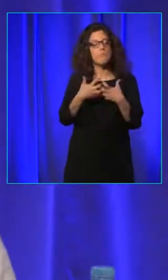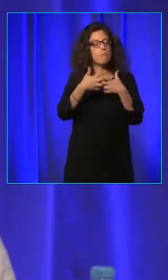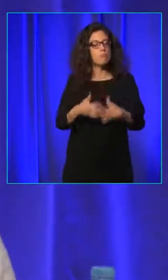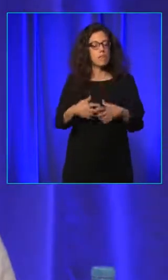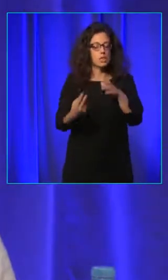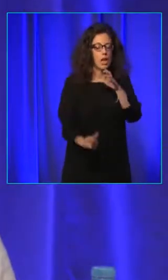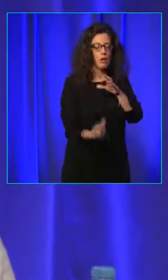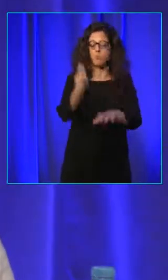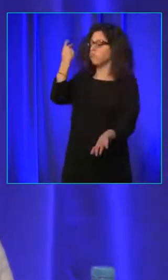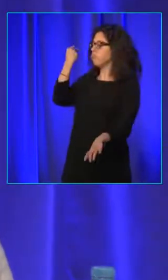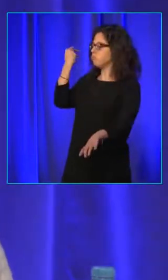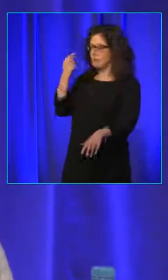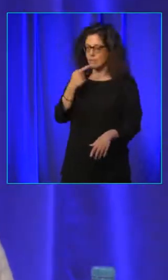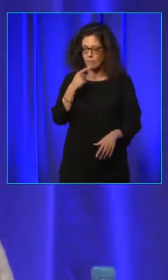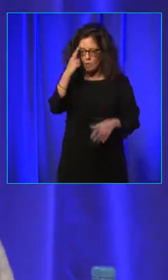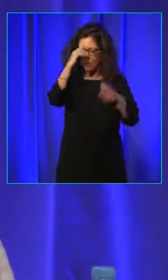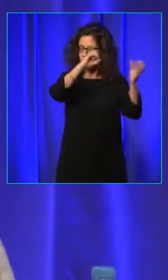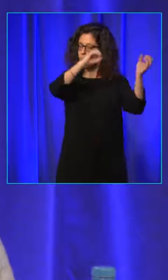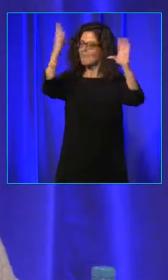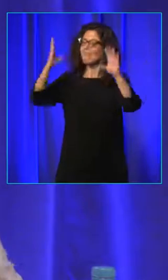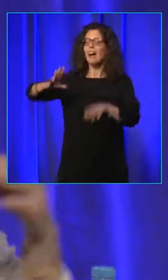vous voir quand vous n'étiez pas blessé.